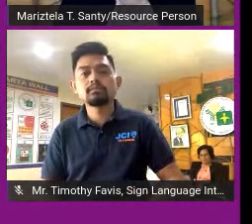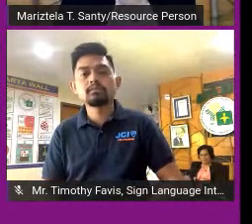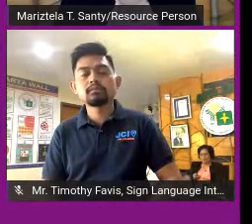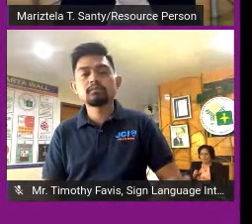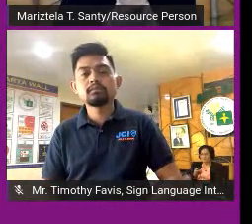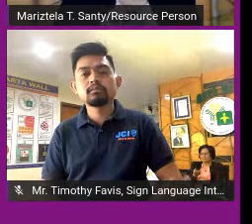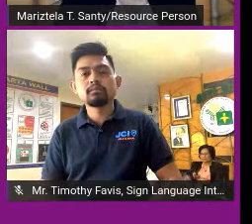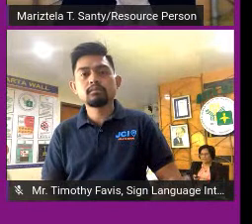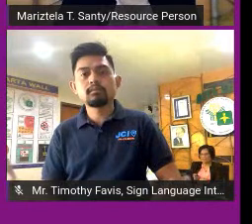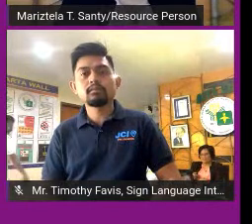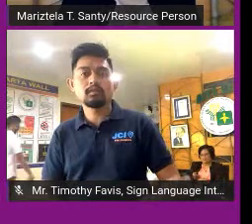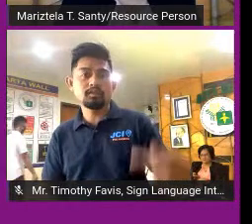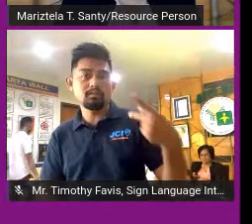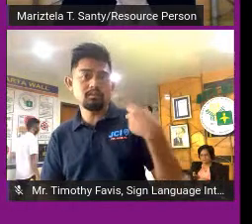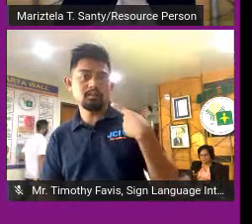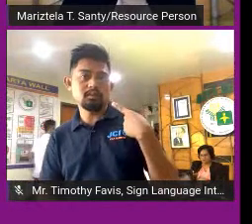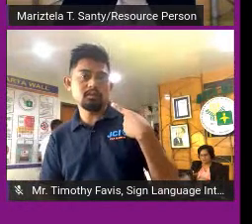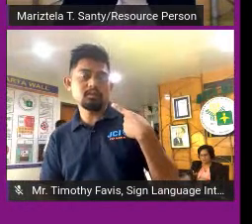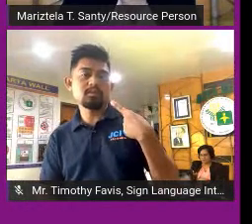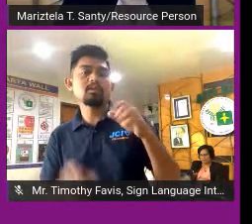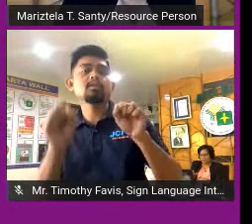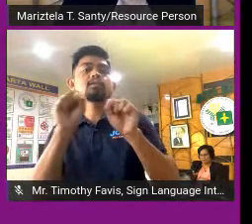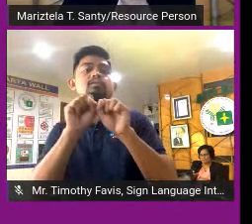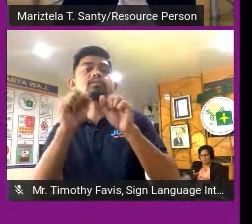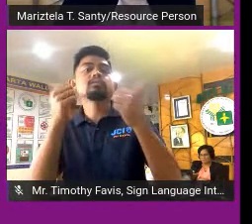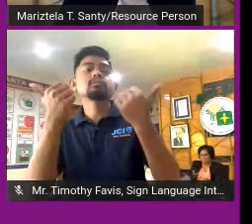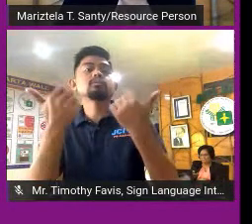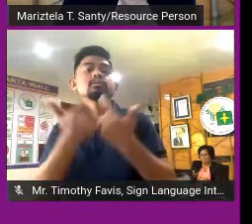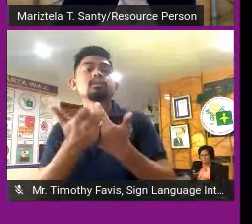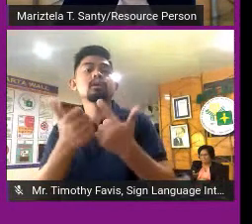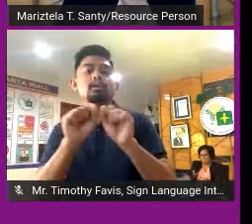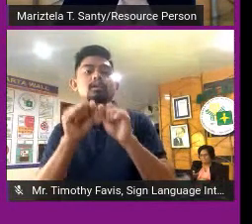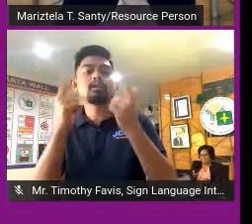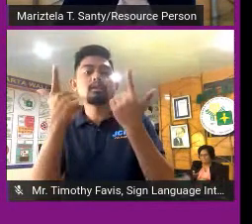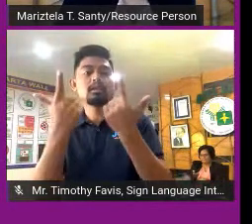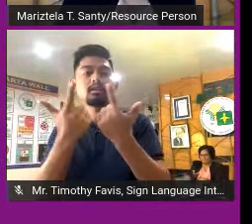So, sabi natin, we have the socializing institution. Ano po?